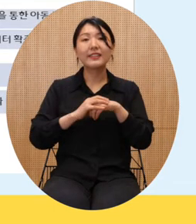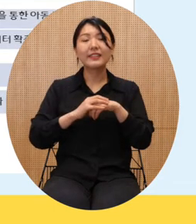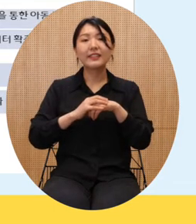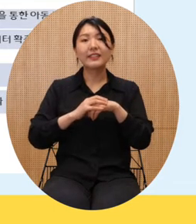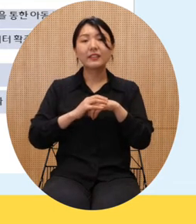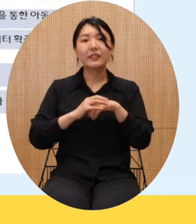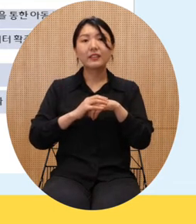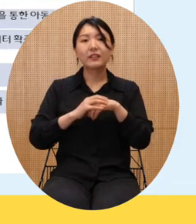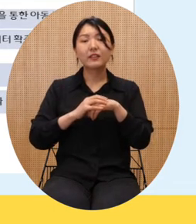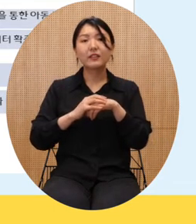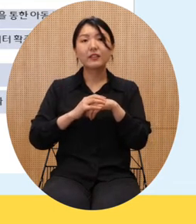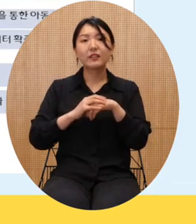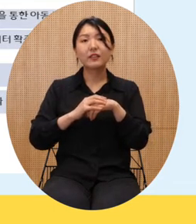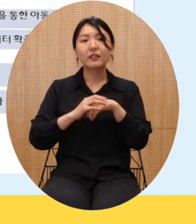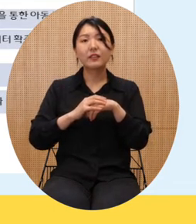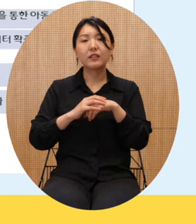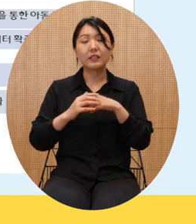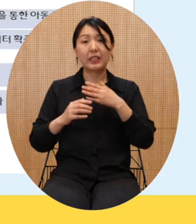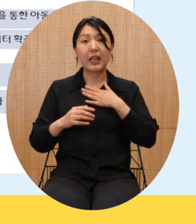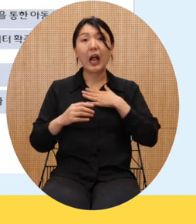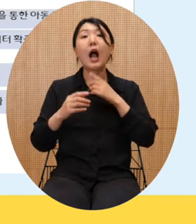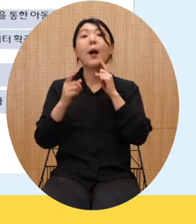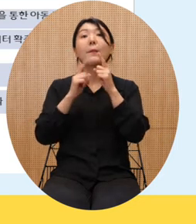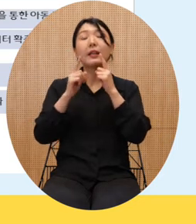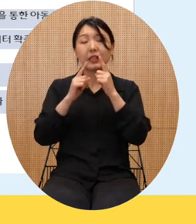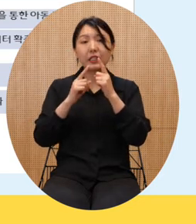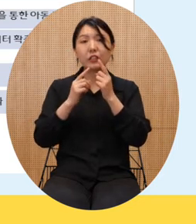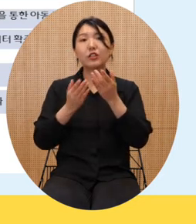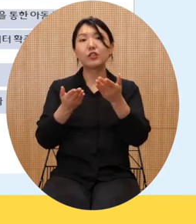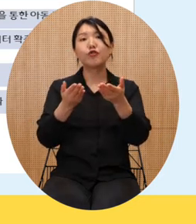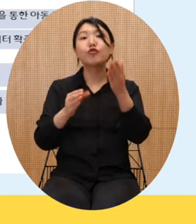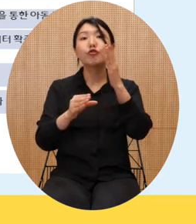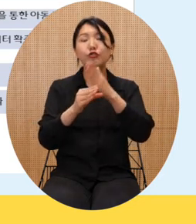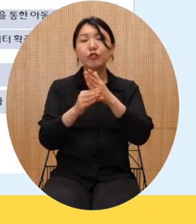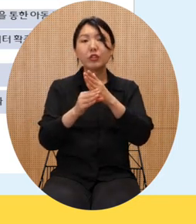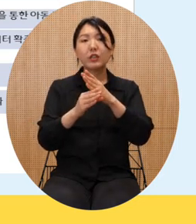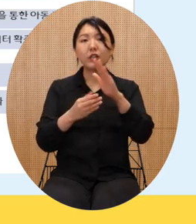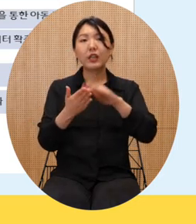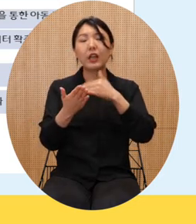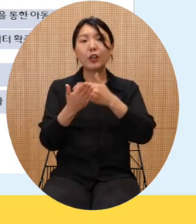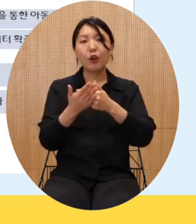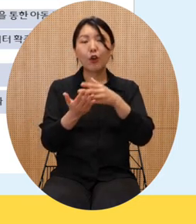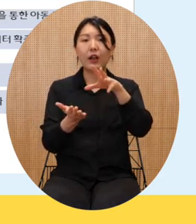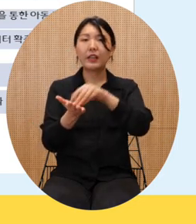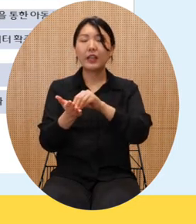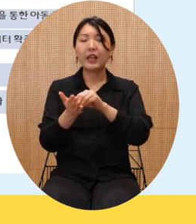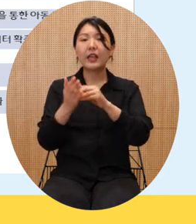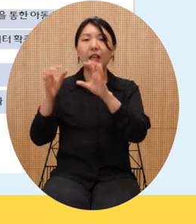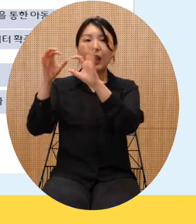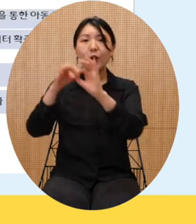있고 정책 지금 계속 눈치를 주시는데 이제 빨리 마무리하라고 그 제가